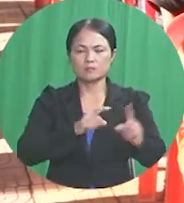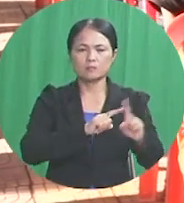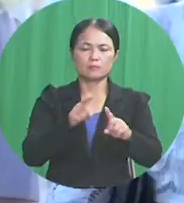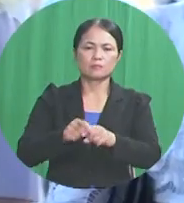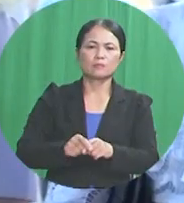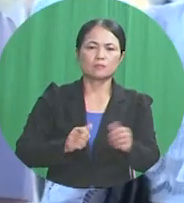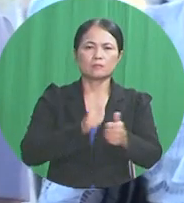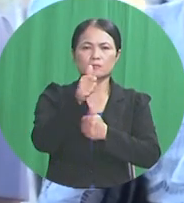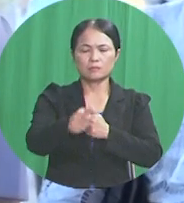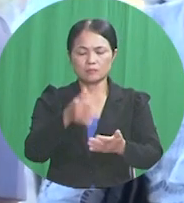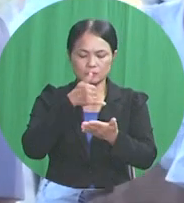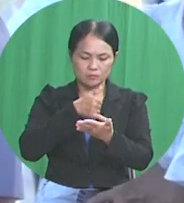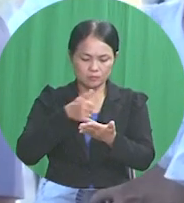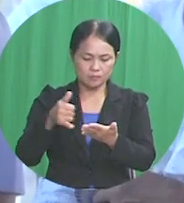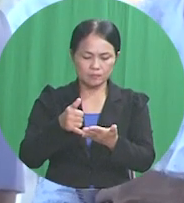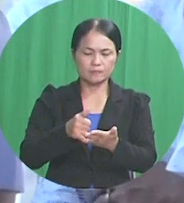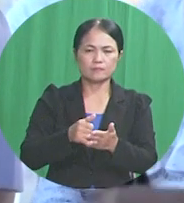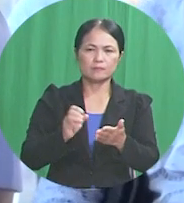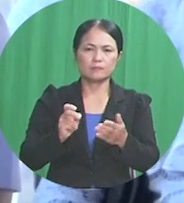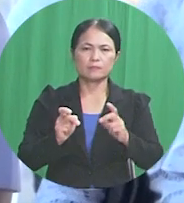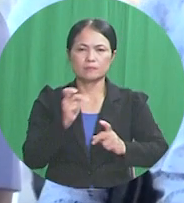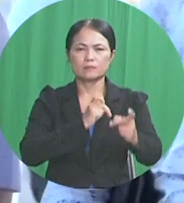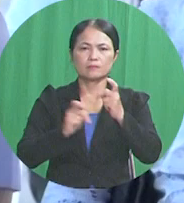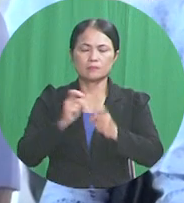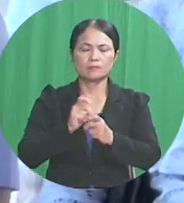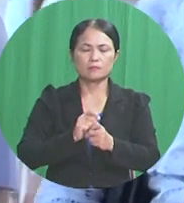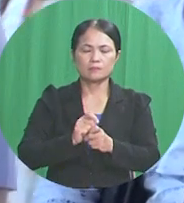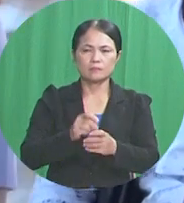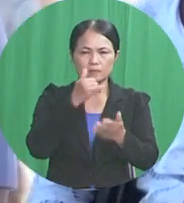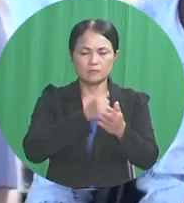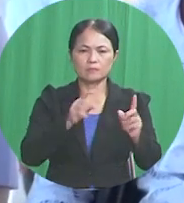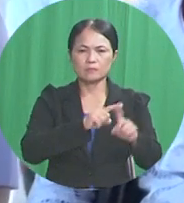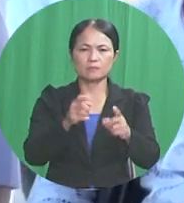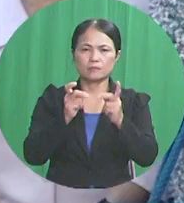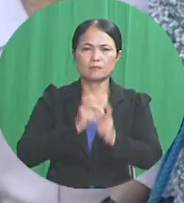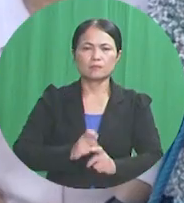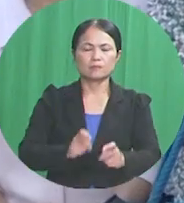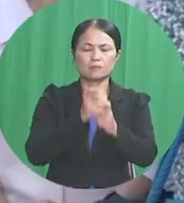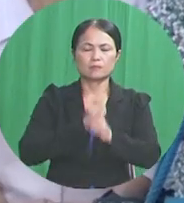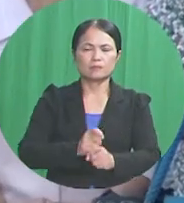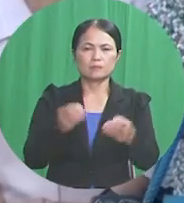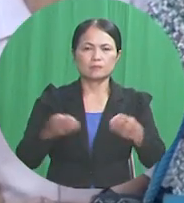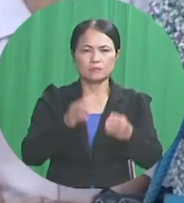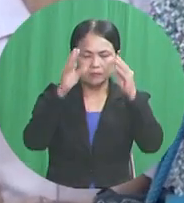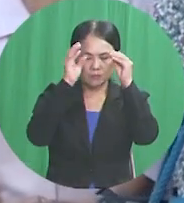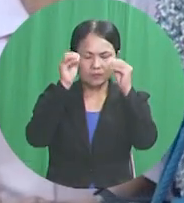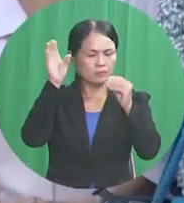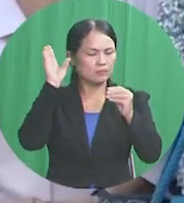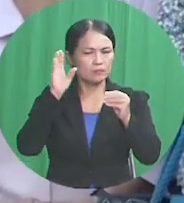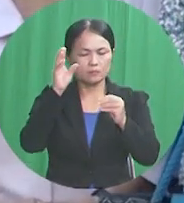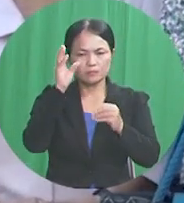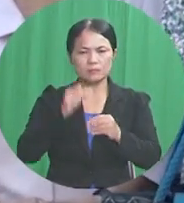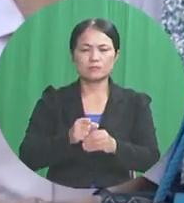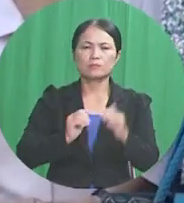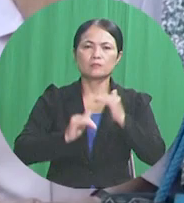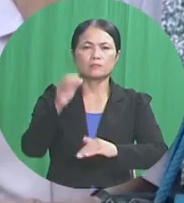จีเอาช่ายปีกรึงเย็นซาเทียนเย็นเซิงตรายคัดคำเรียนสดสดับตามการนายนอมระบาดโลกรู้เนกรู้บัง